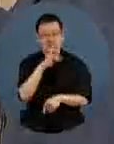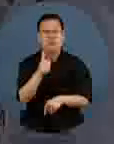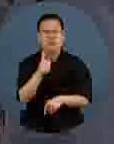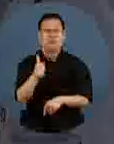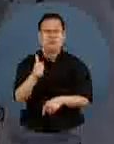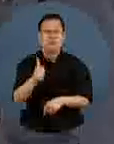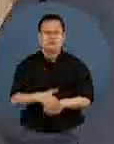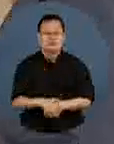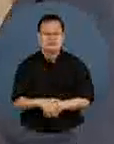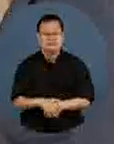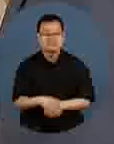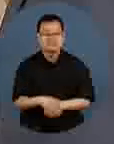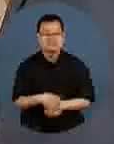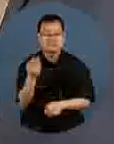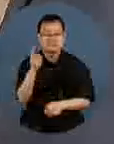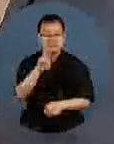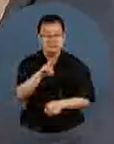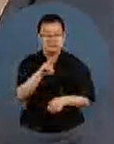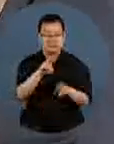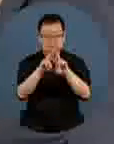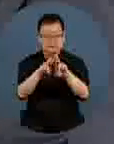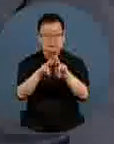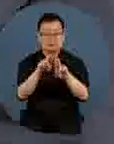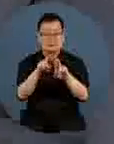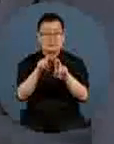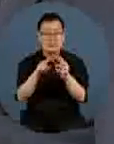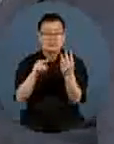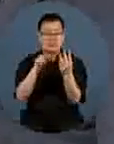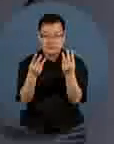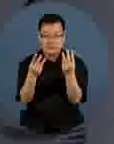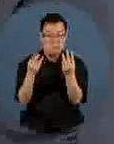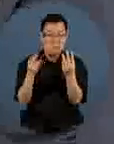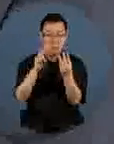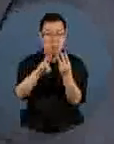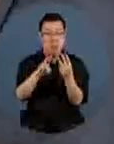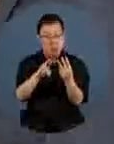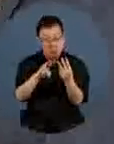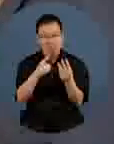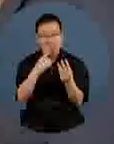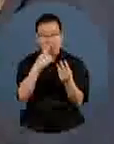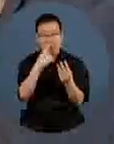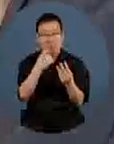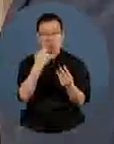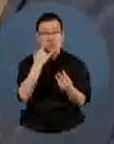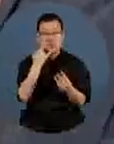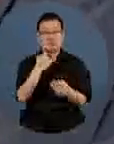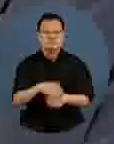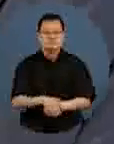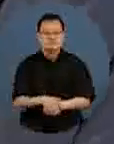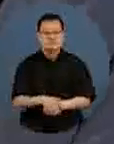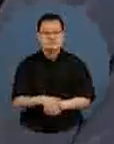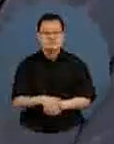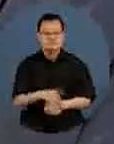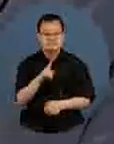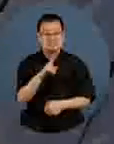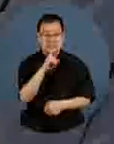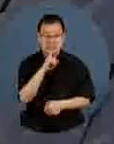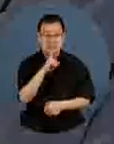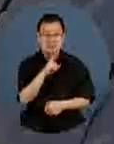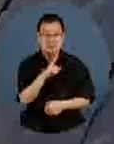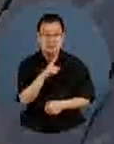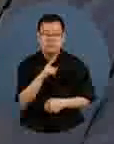좋았죠. 안 붙일 수 없고 또 산삼에 들어가는 수가 상당히 여기가 심오했는데요. 네. 여기서는 변화가 많았죠. 네.